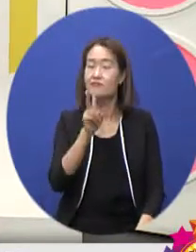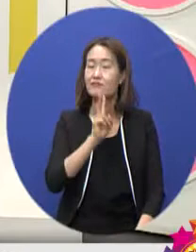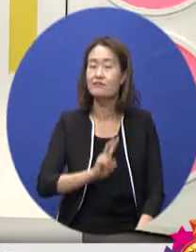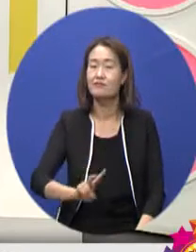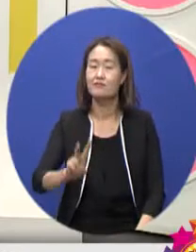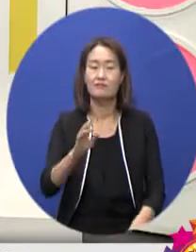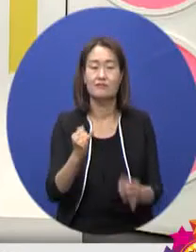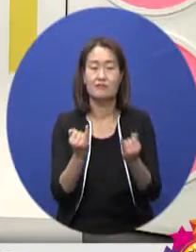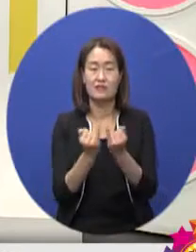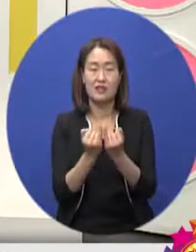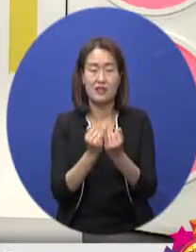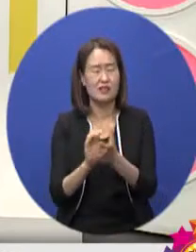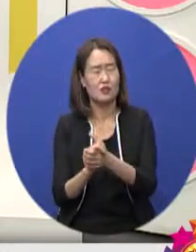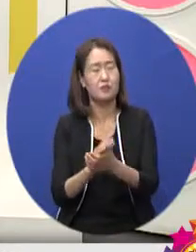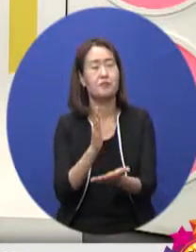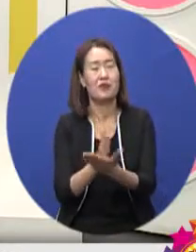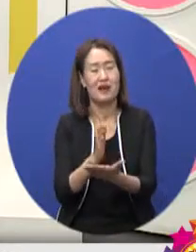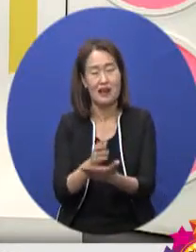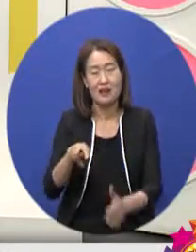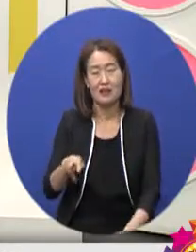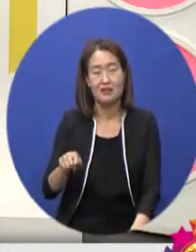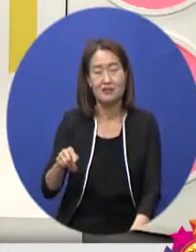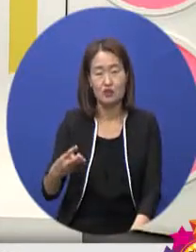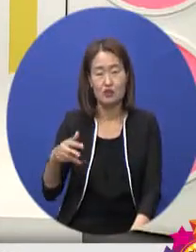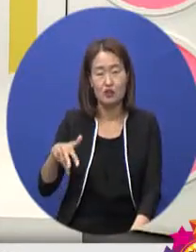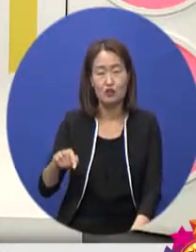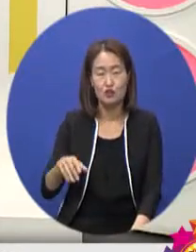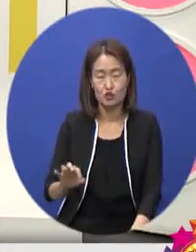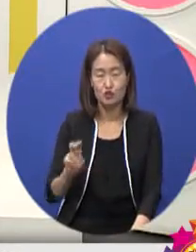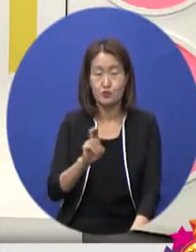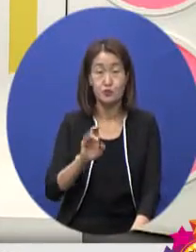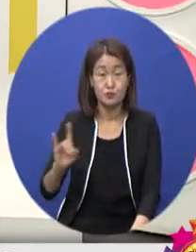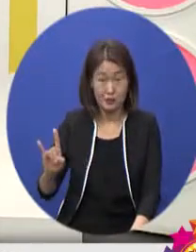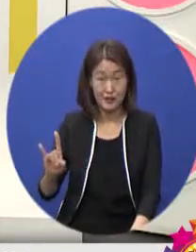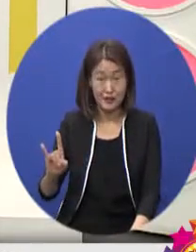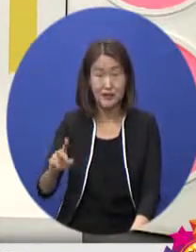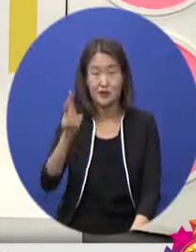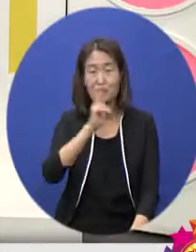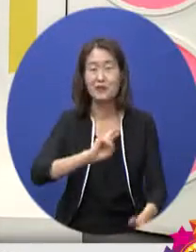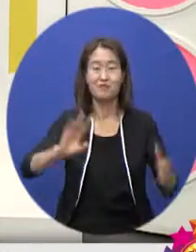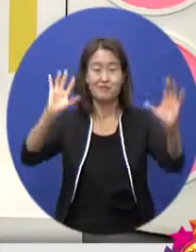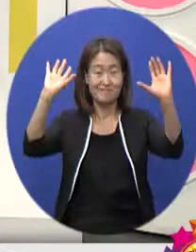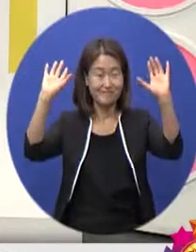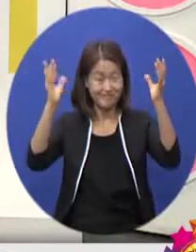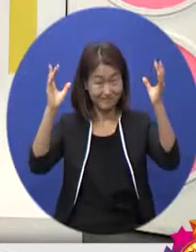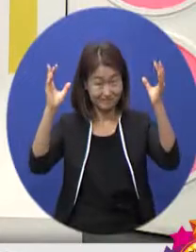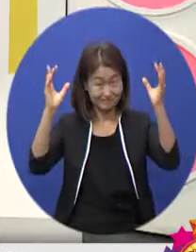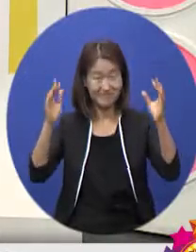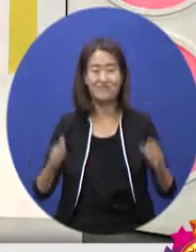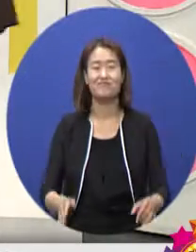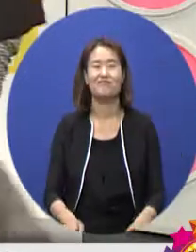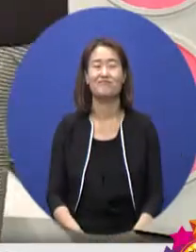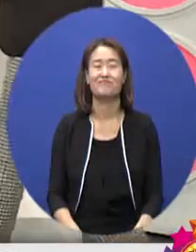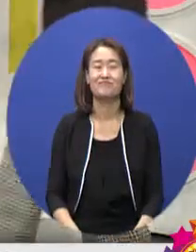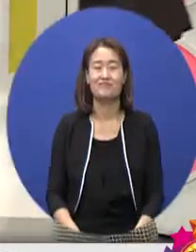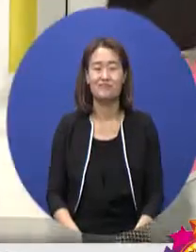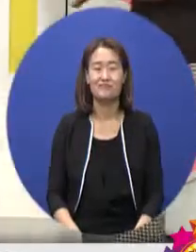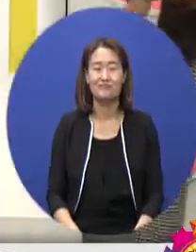해서 여자의 정보다는 설중매를 먼저 띄워드리겠습니다. 네. 우리 네. 송나은 씨의 설중매 큰 박수로 청해 듣겠습니다.